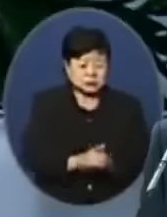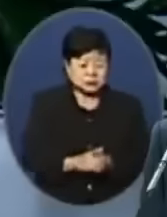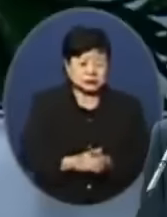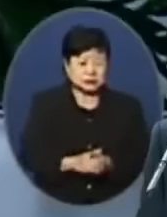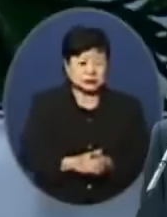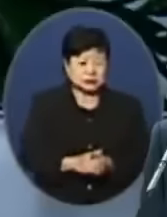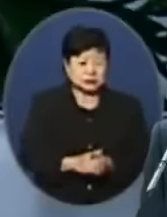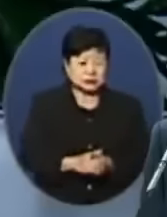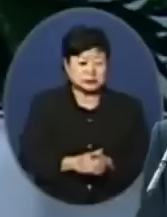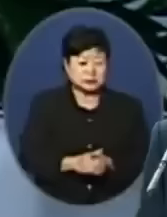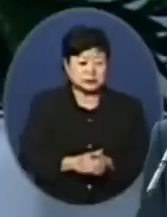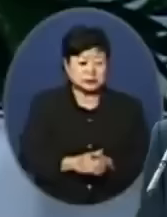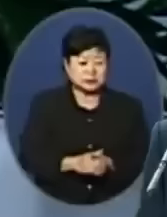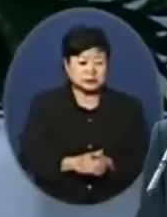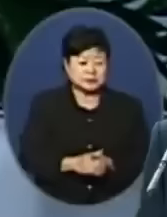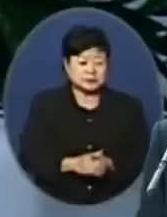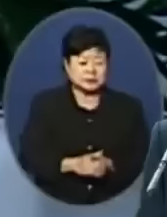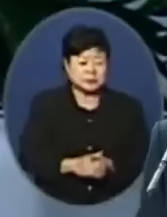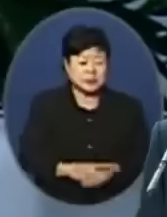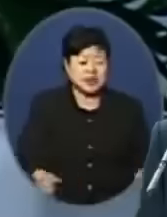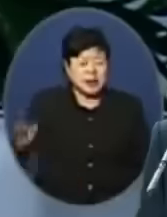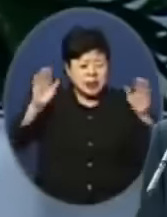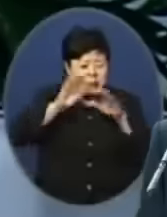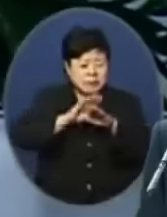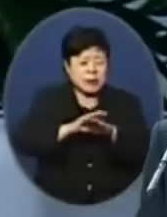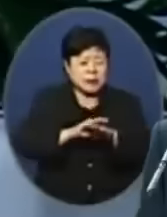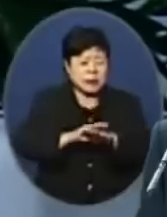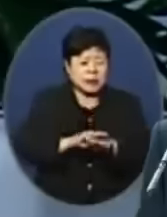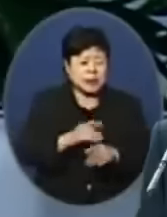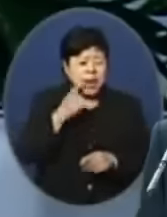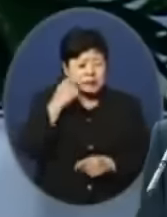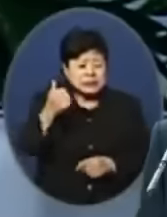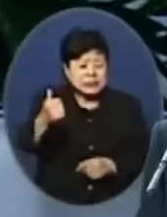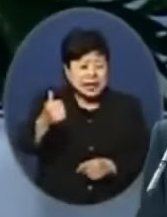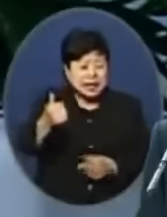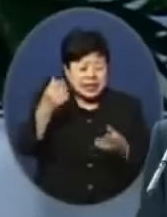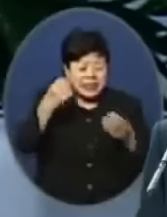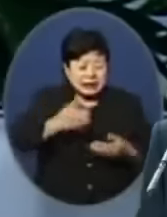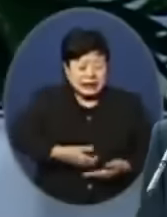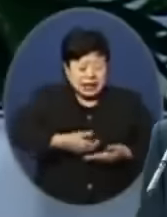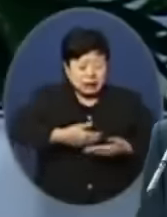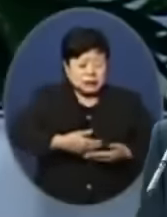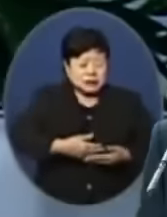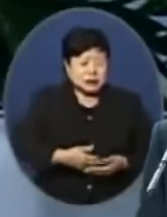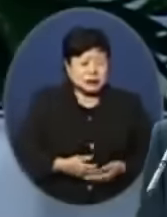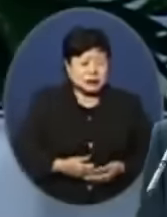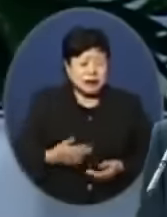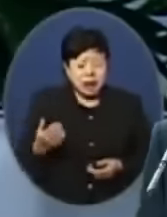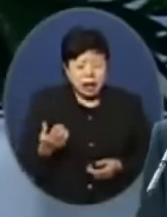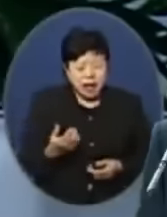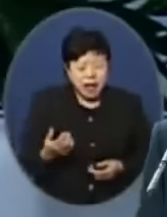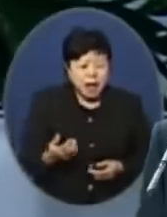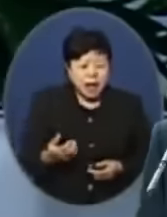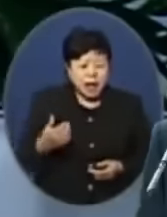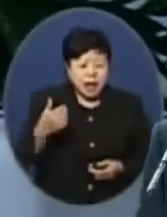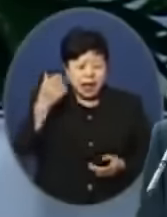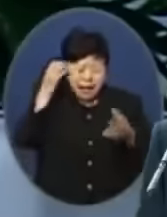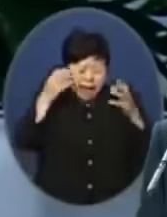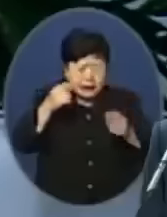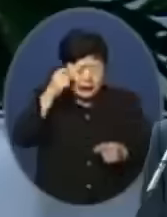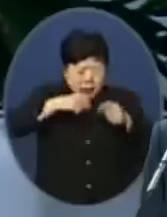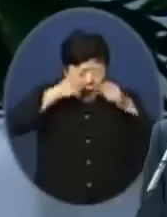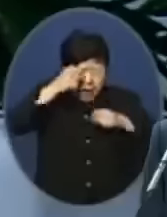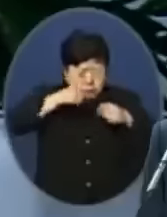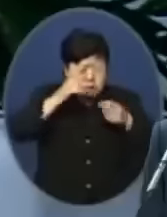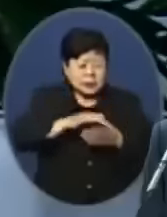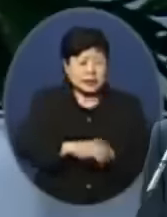하루 저녁에 이 포스터 씨가 애를 안고 있는데 너무 아파서 고함을 치고 울고